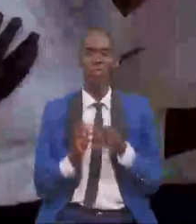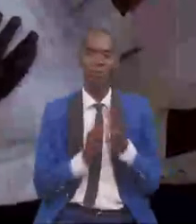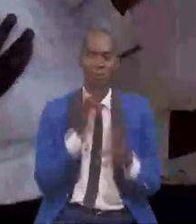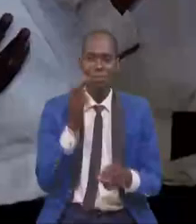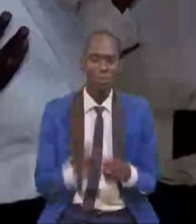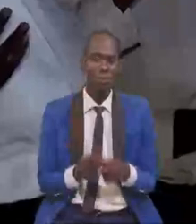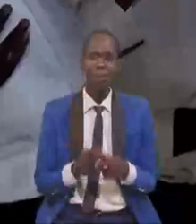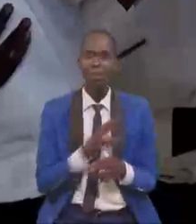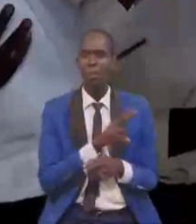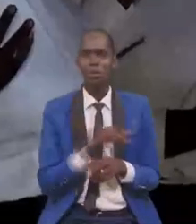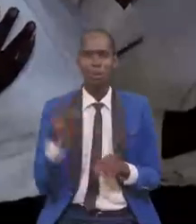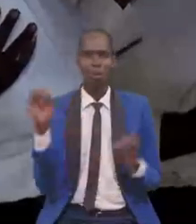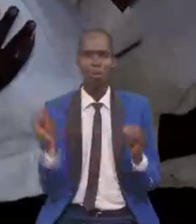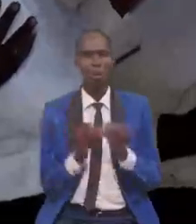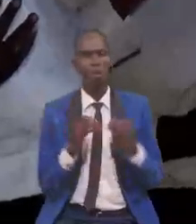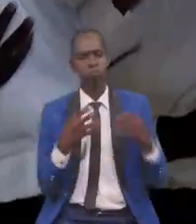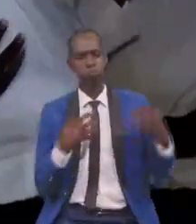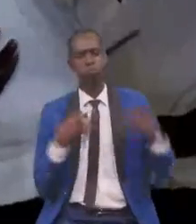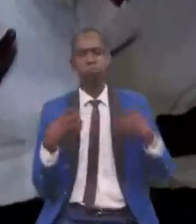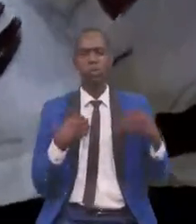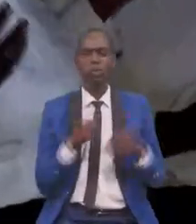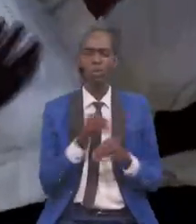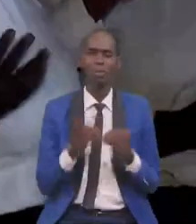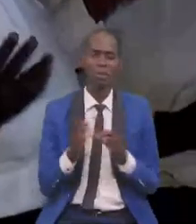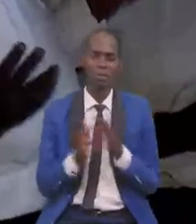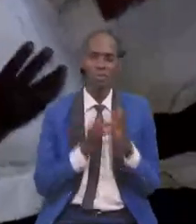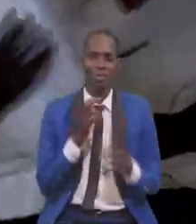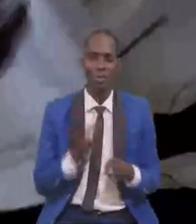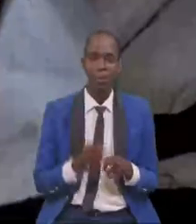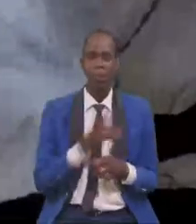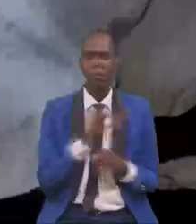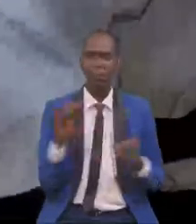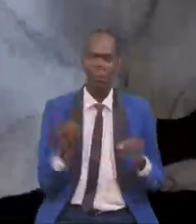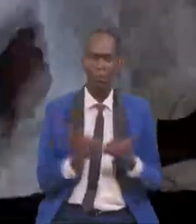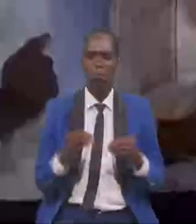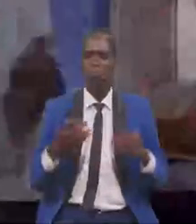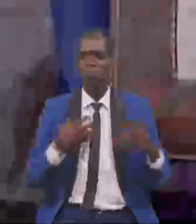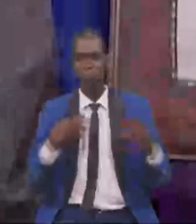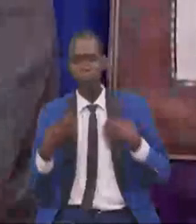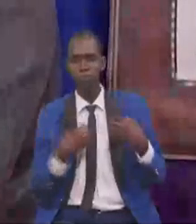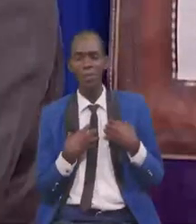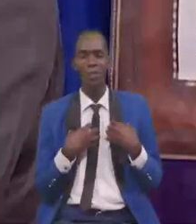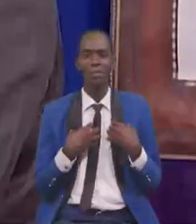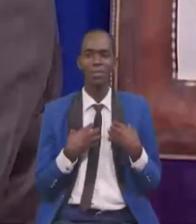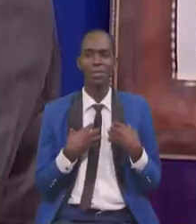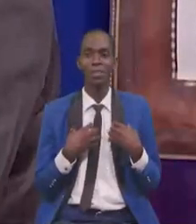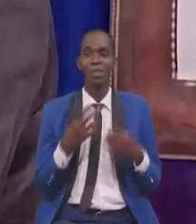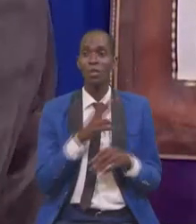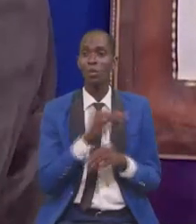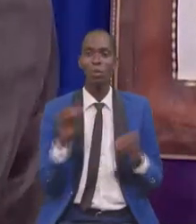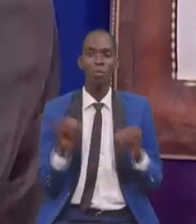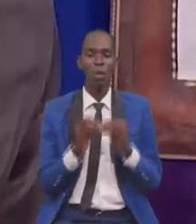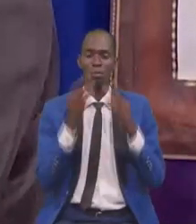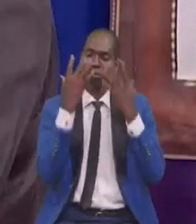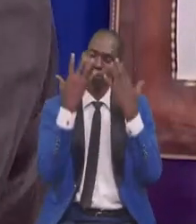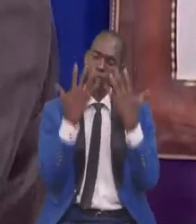doutes. Il n'y a plus de plaintes. Il n'y a plus de murmures.